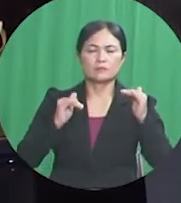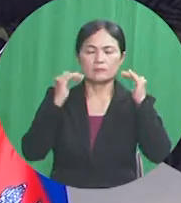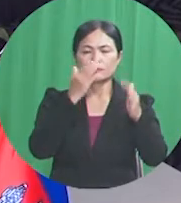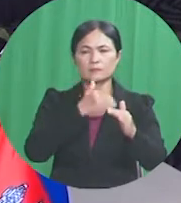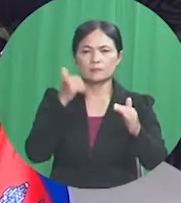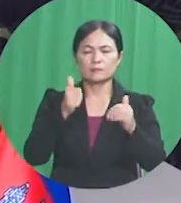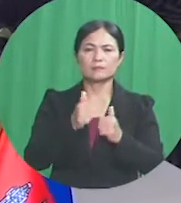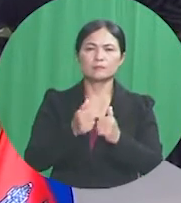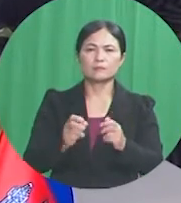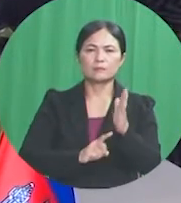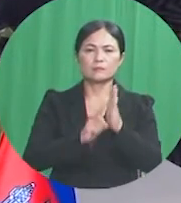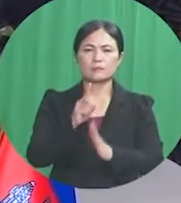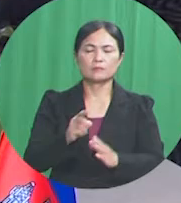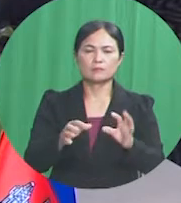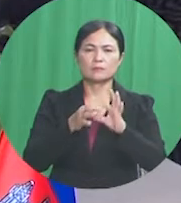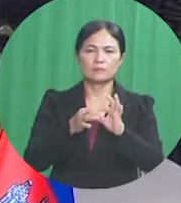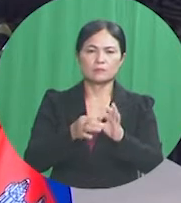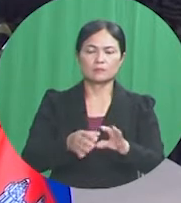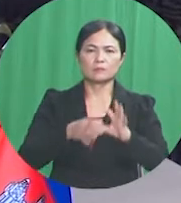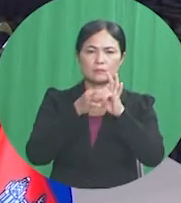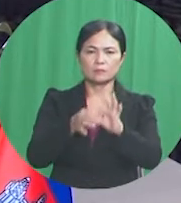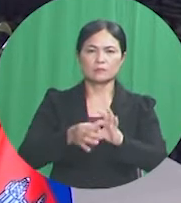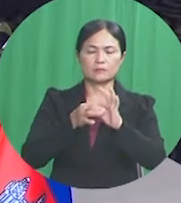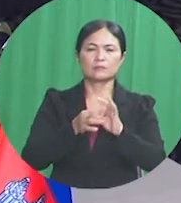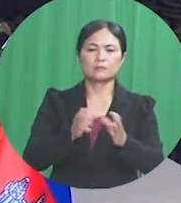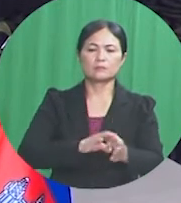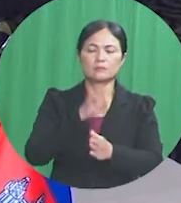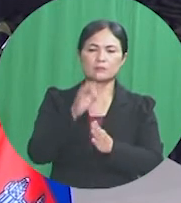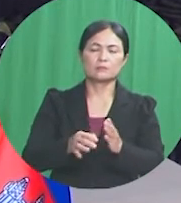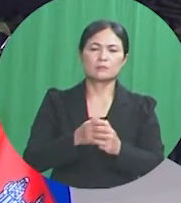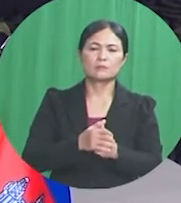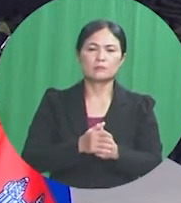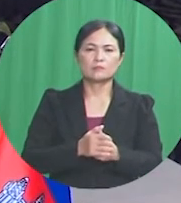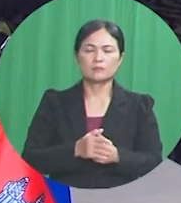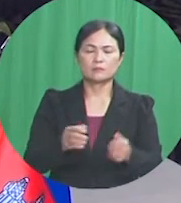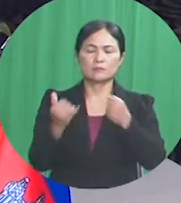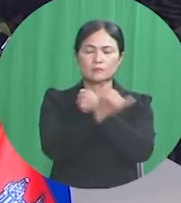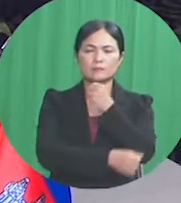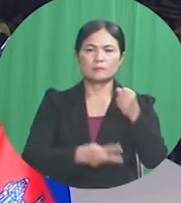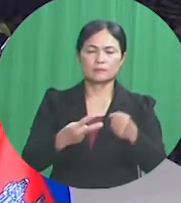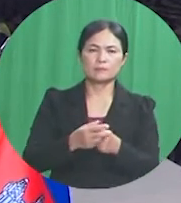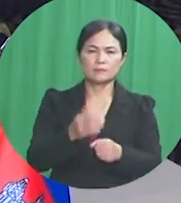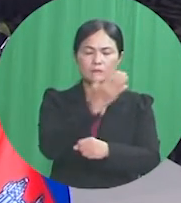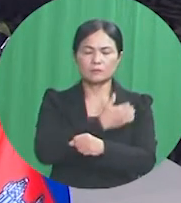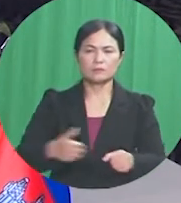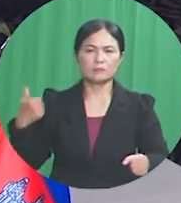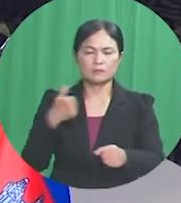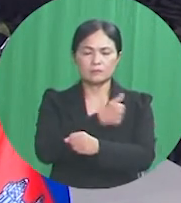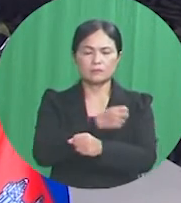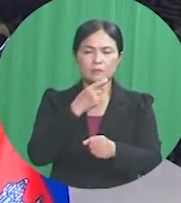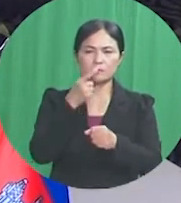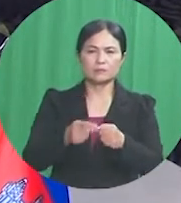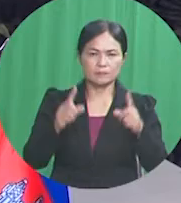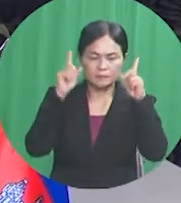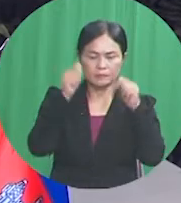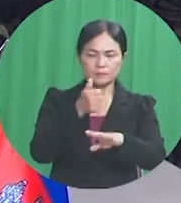តសរសើរចំពោះភាពរីកចម្រើននៃទំនាក់ទំនងកិច្ចសហប្រតិបត្តិការលើគ្រប់វិស័យនៃប្រទេសទាំងពីរសម្ដេចតេជោមានប្រសាសន៍ជម្រាបជូ